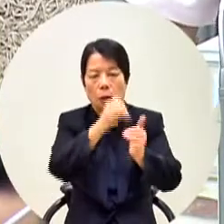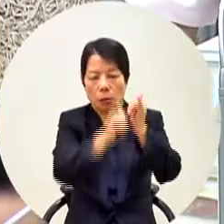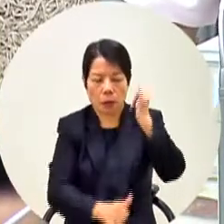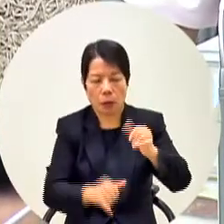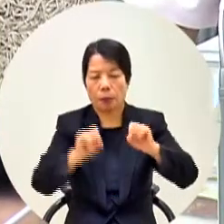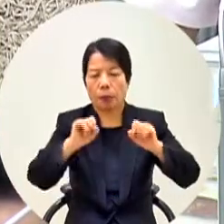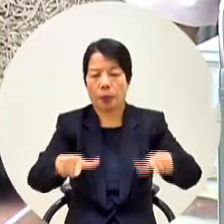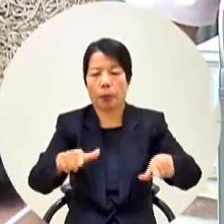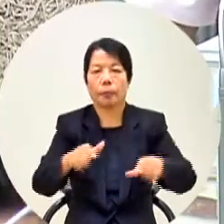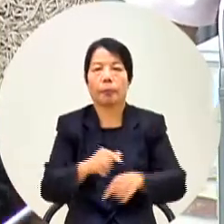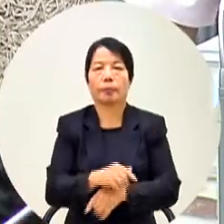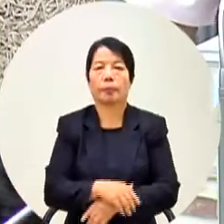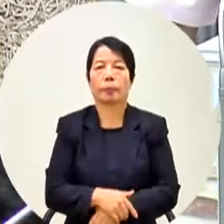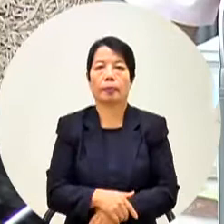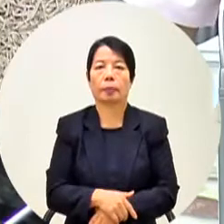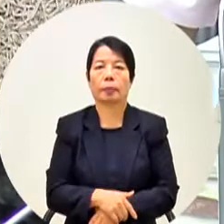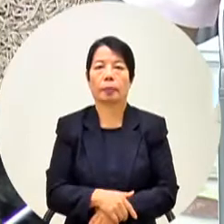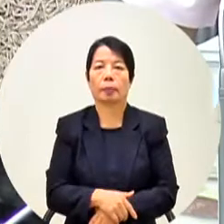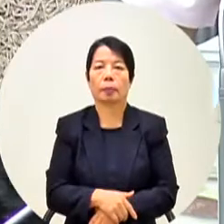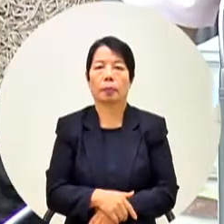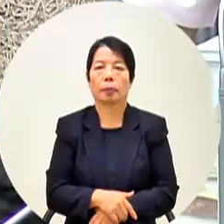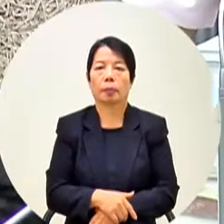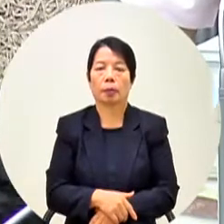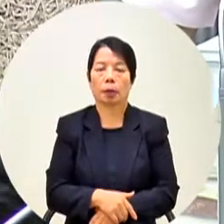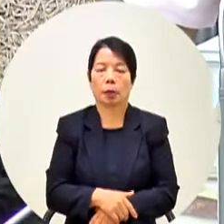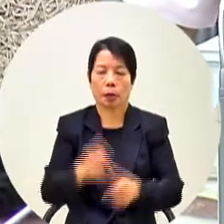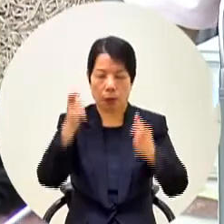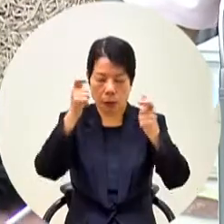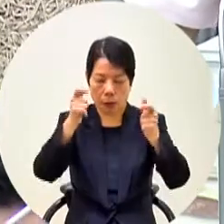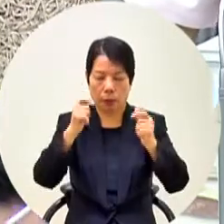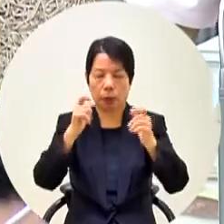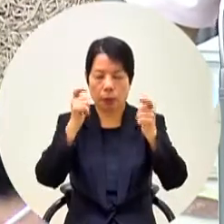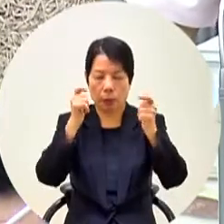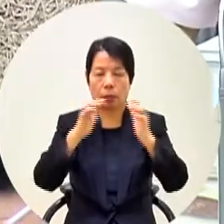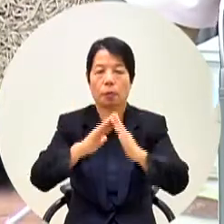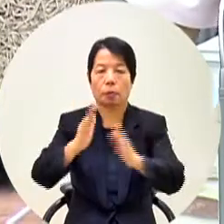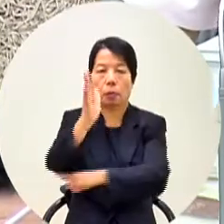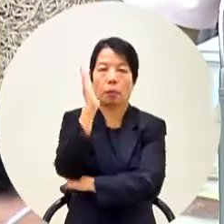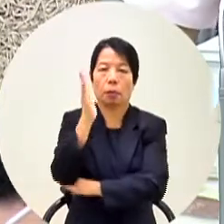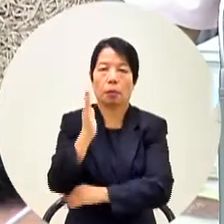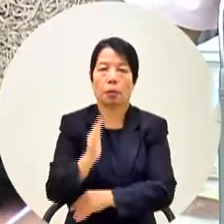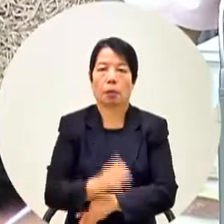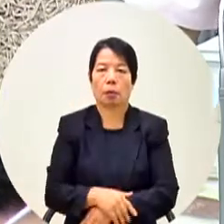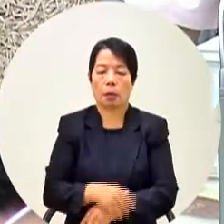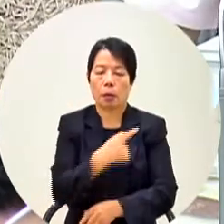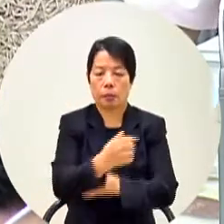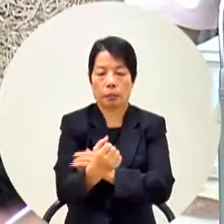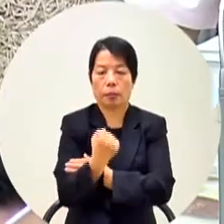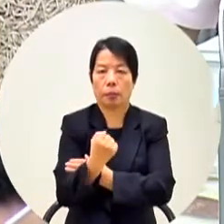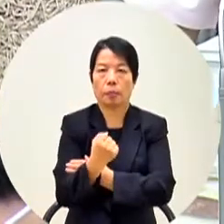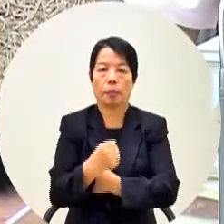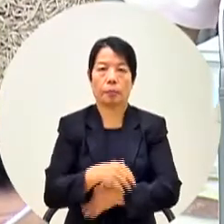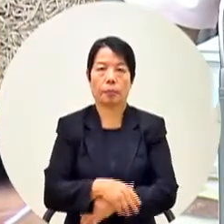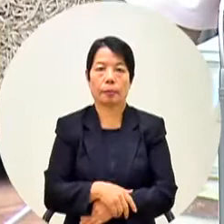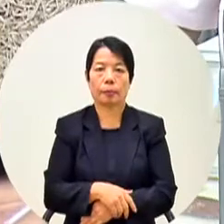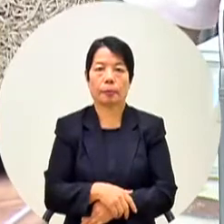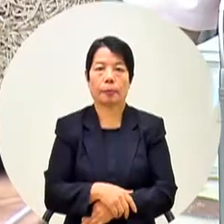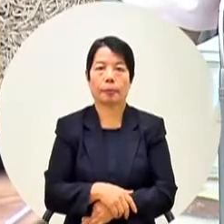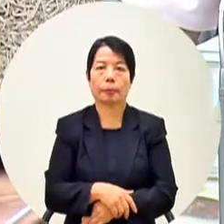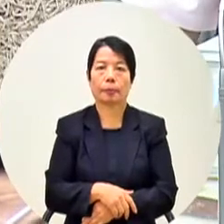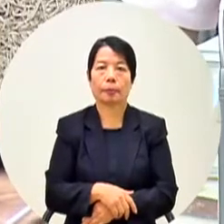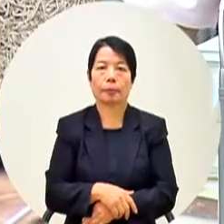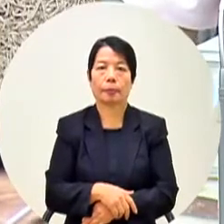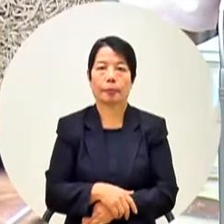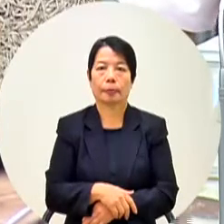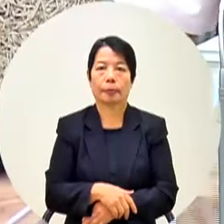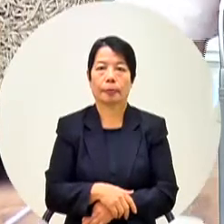哦。啊，所以讲。我希望咱高雄市政府尽咱的能力，吼、哦，尽咱的